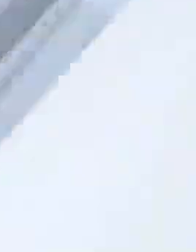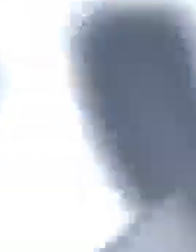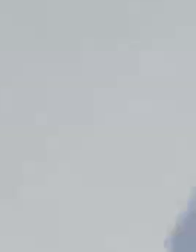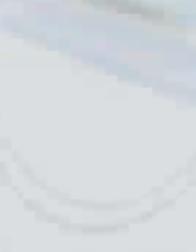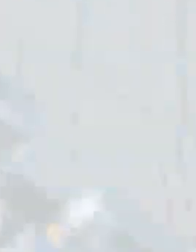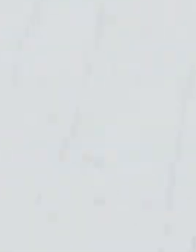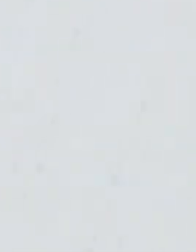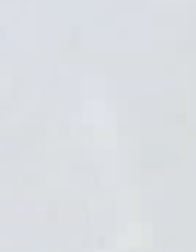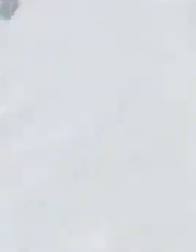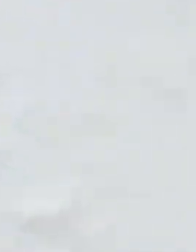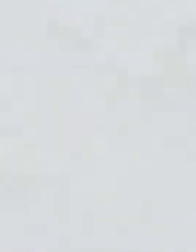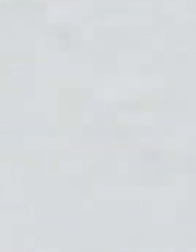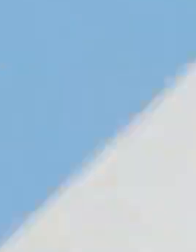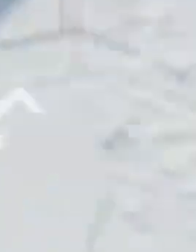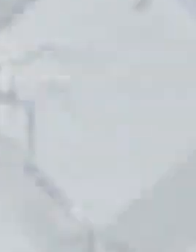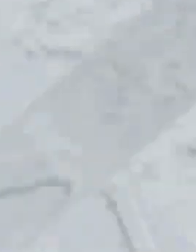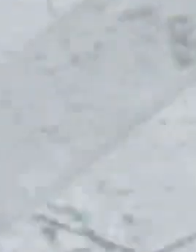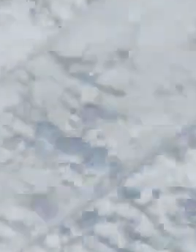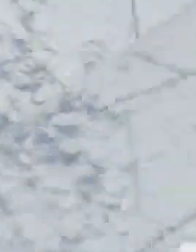으 으